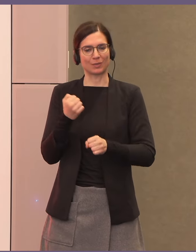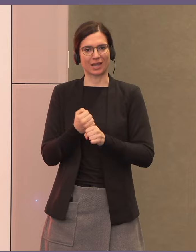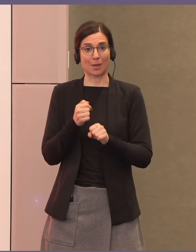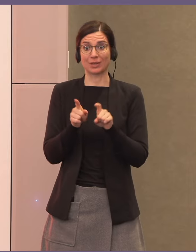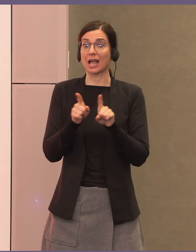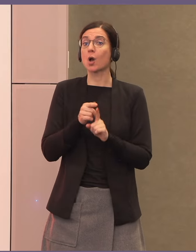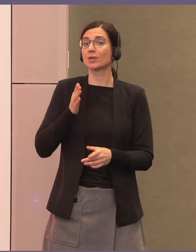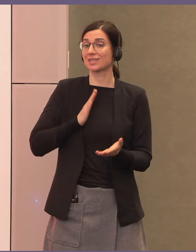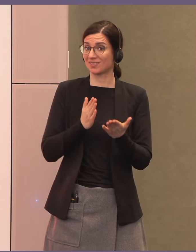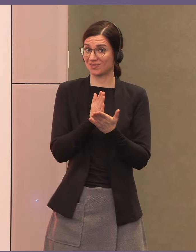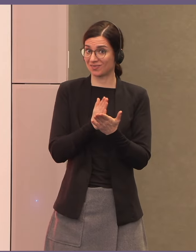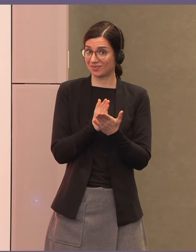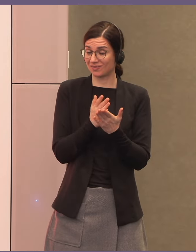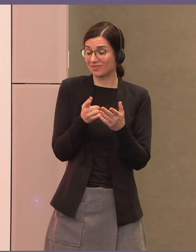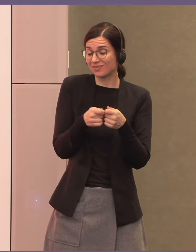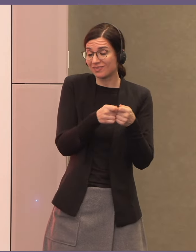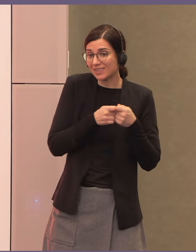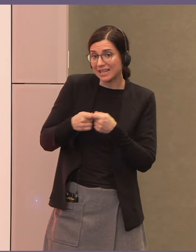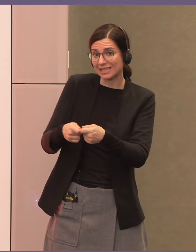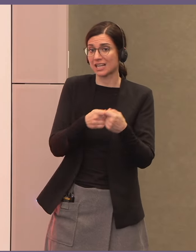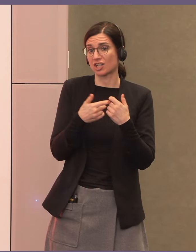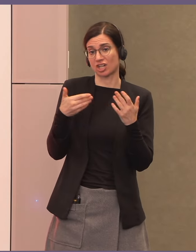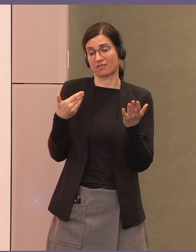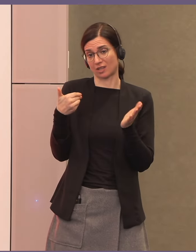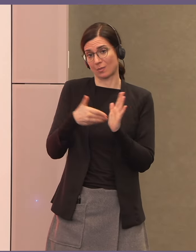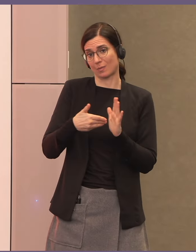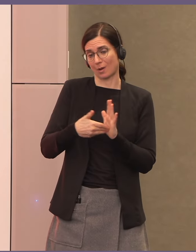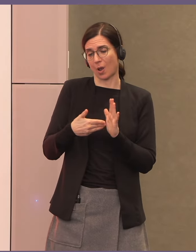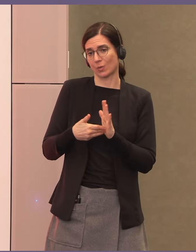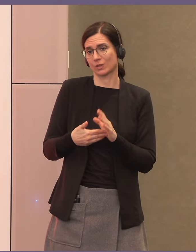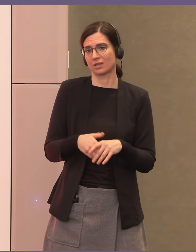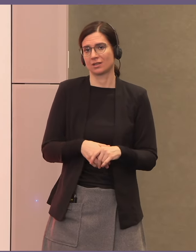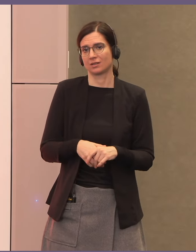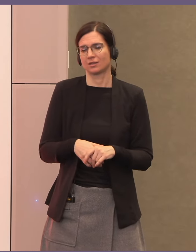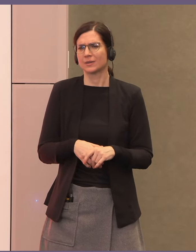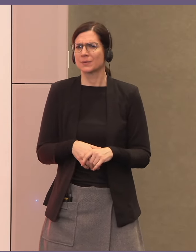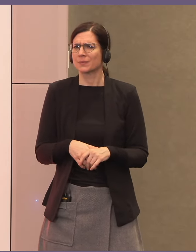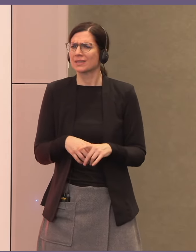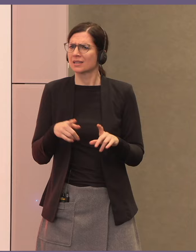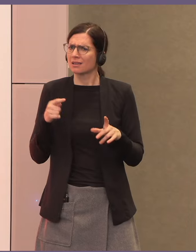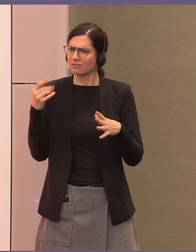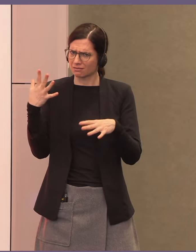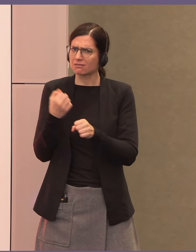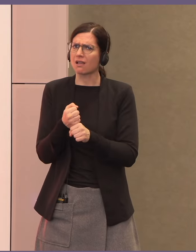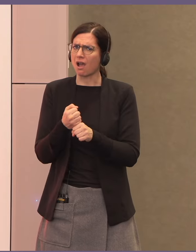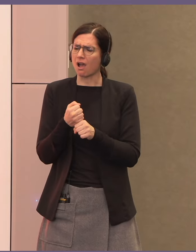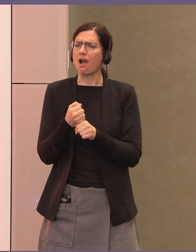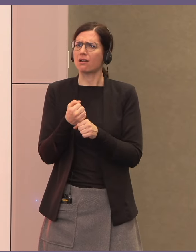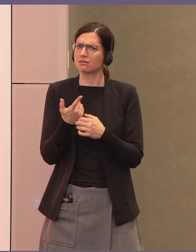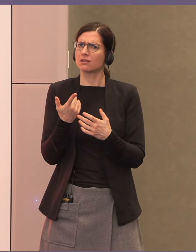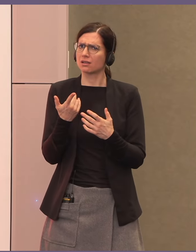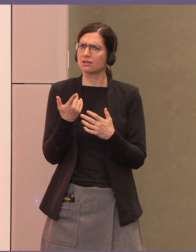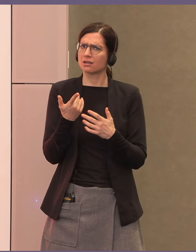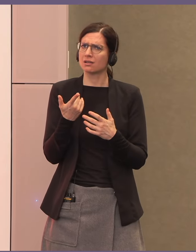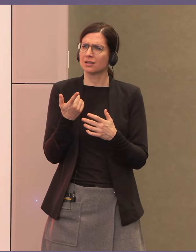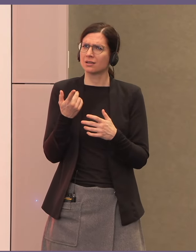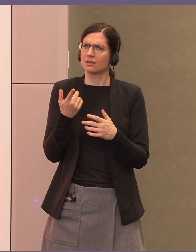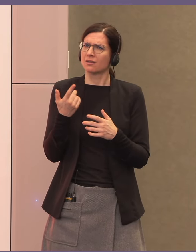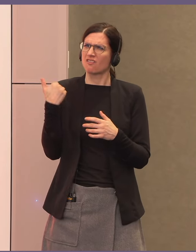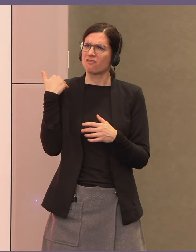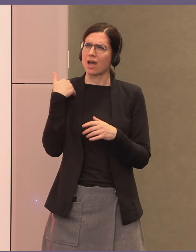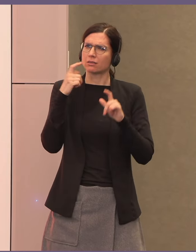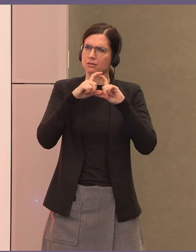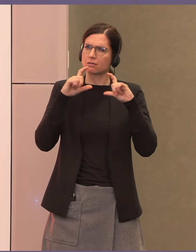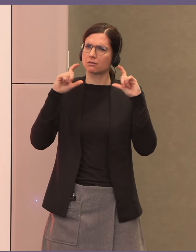auch die Gesellschaft an sich. Helga Konrad, von dir schon angesprochen, hat ja nachhaltig das Wort halbe halbe in unserem